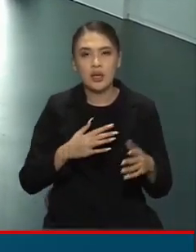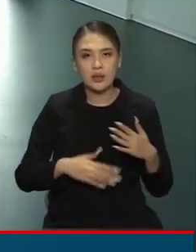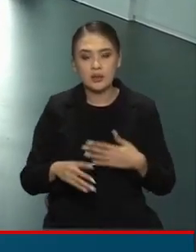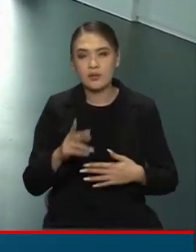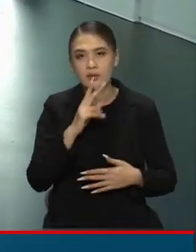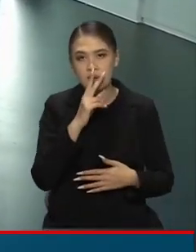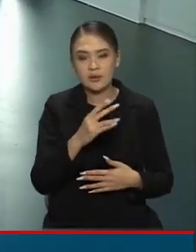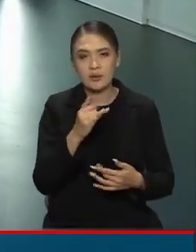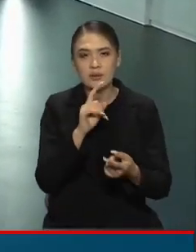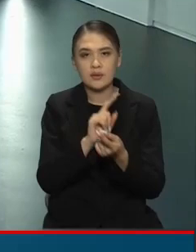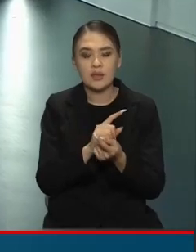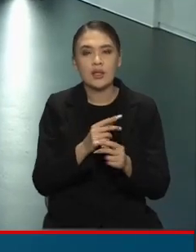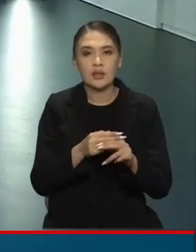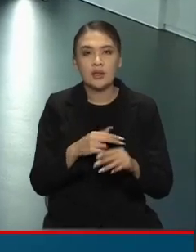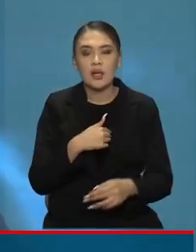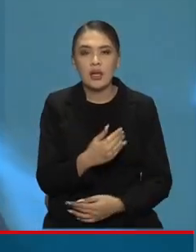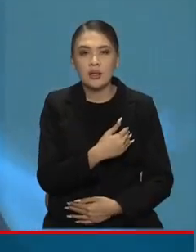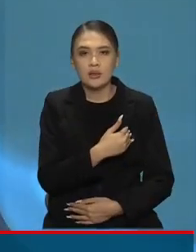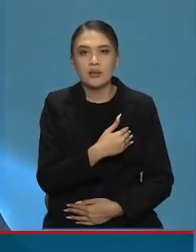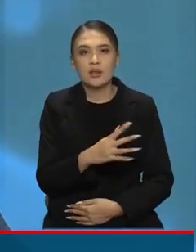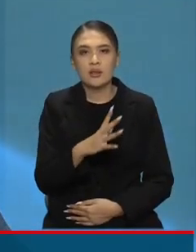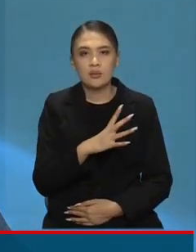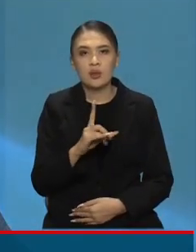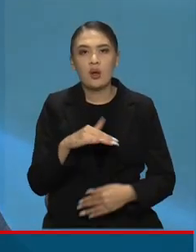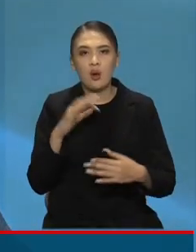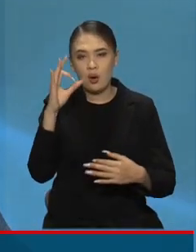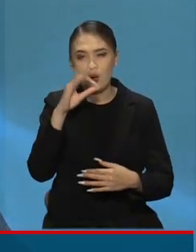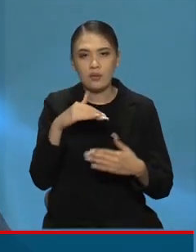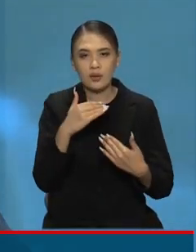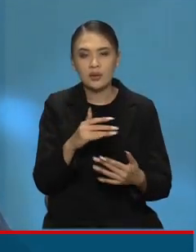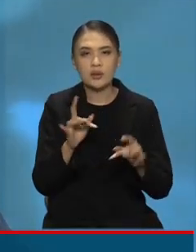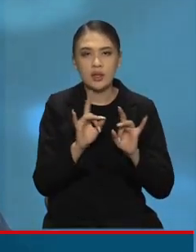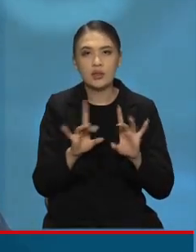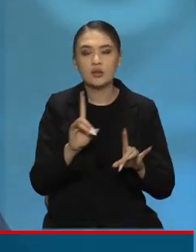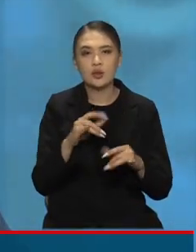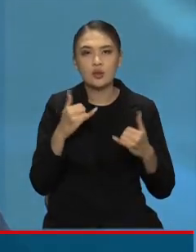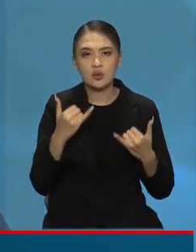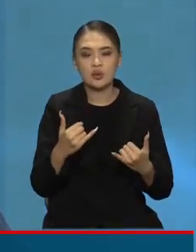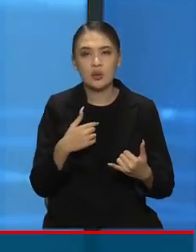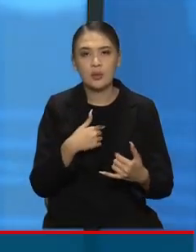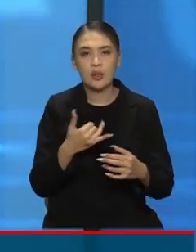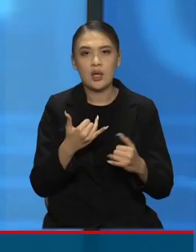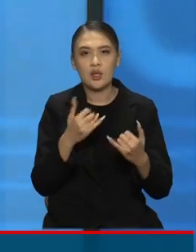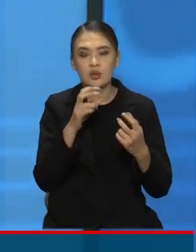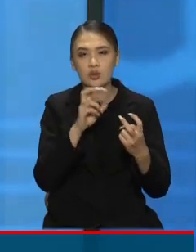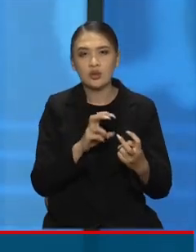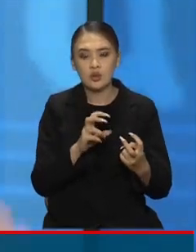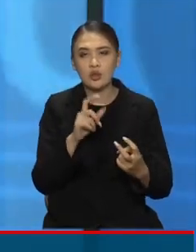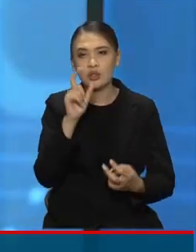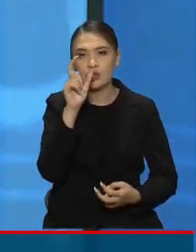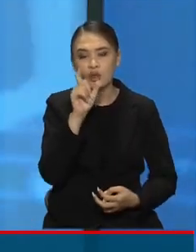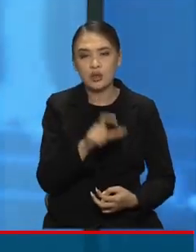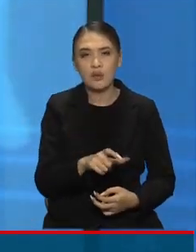нашей студии. Я хотела бы сказать о вас, нашим зрителям, что сижу я здесь с уникальным человеком.